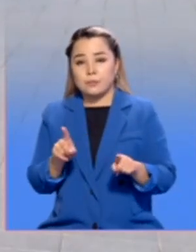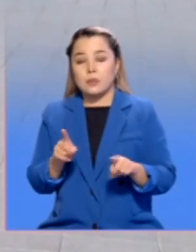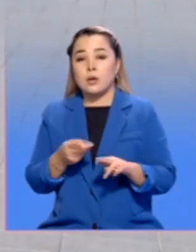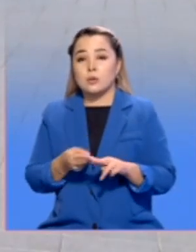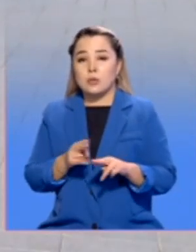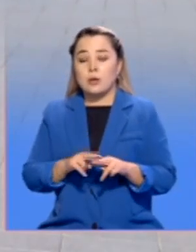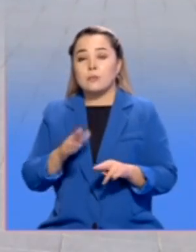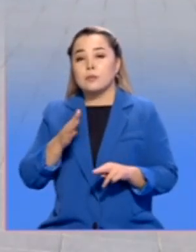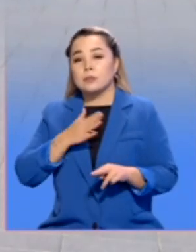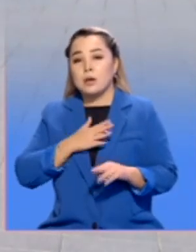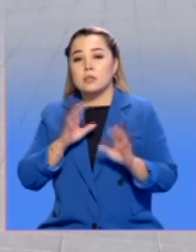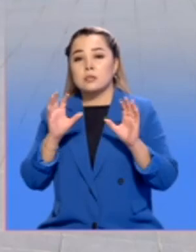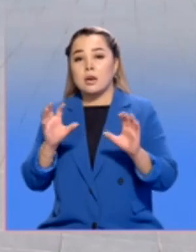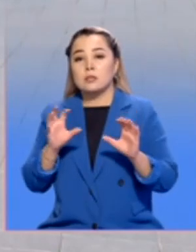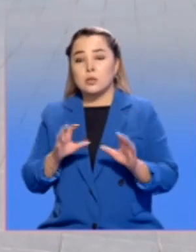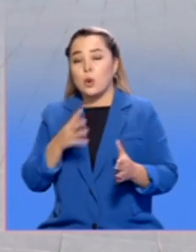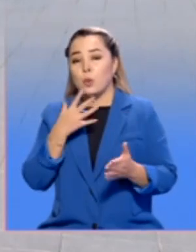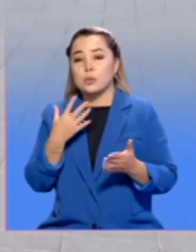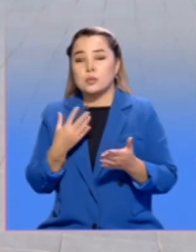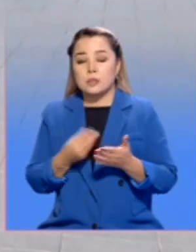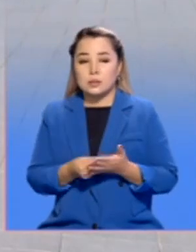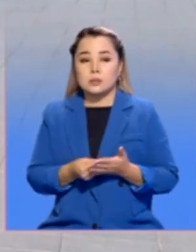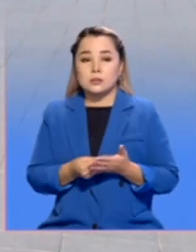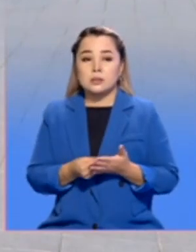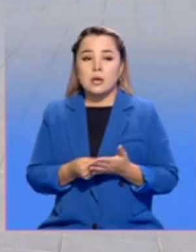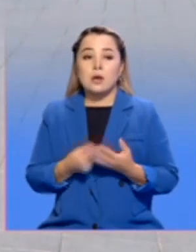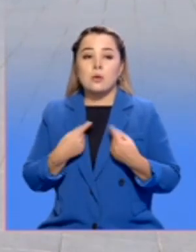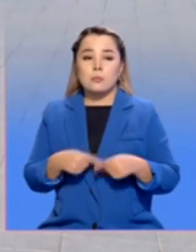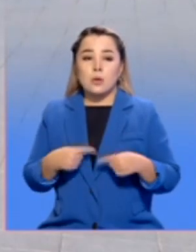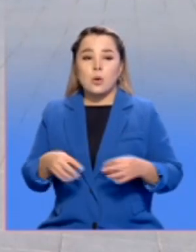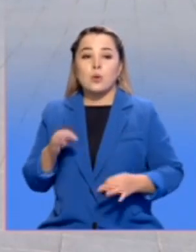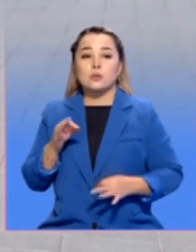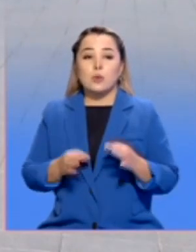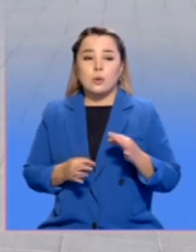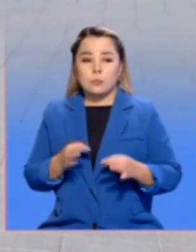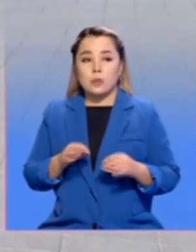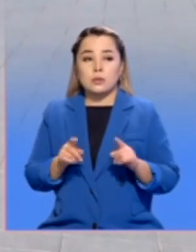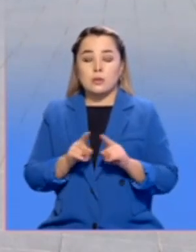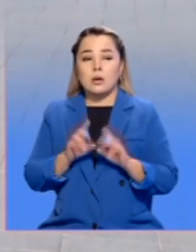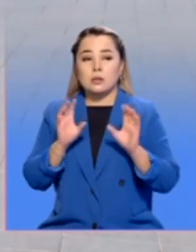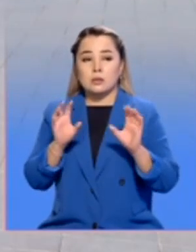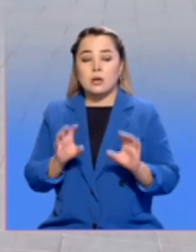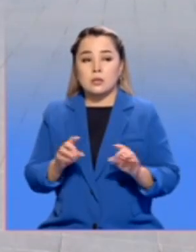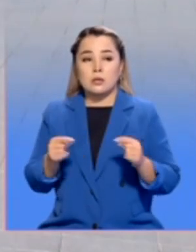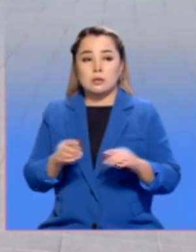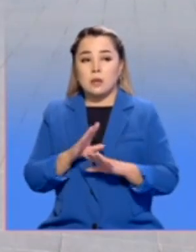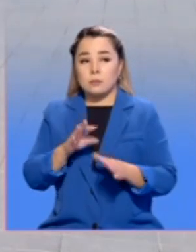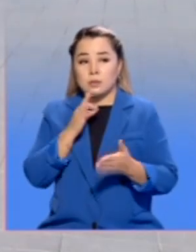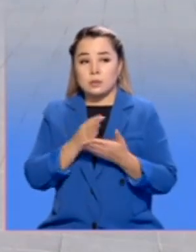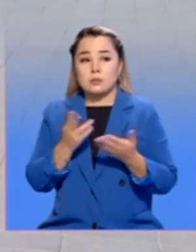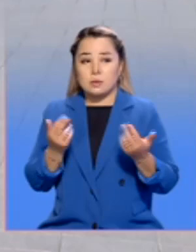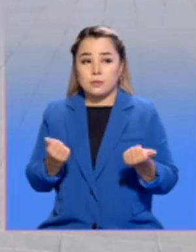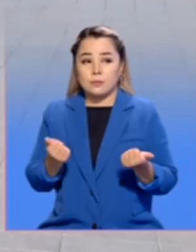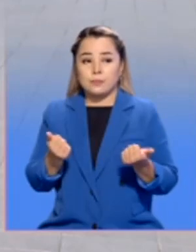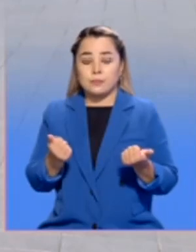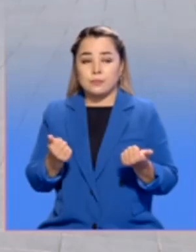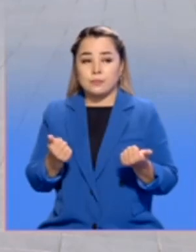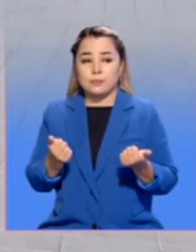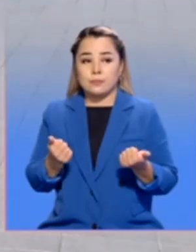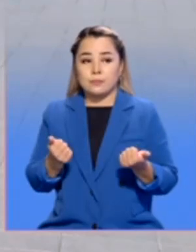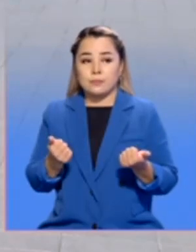сонда бізде заңдардың өзі кейбір нормалар конституцияға сай емес деуге бола ма?